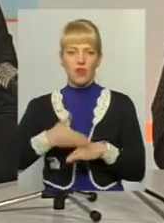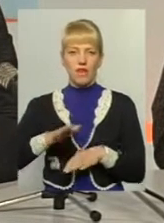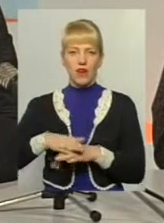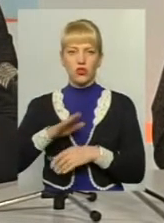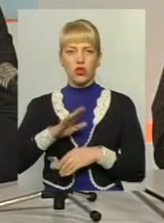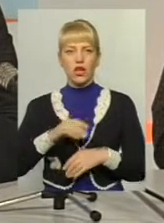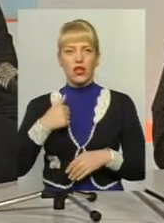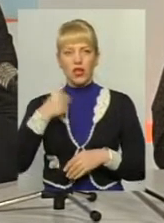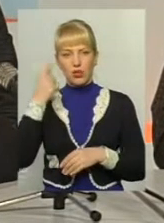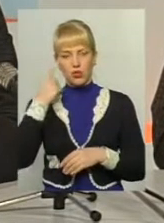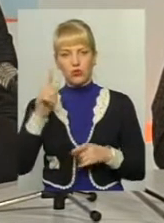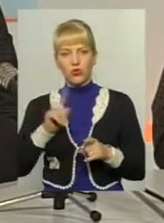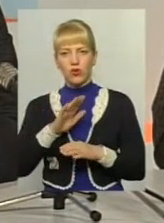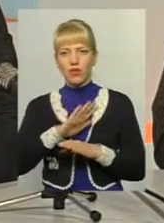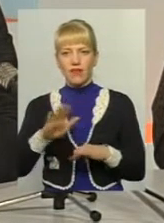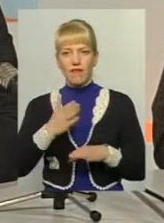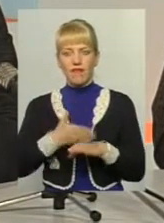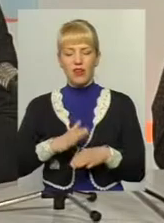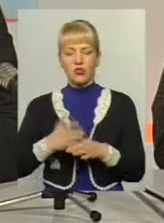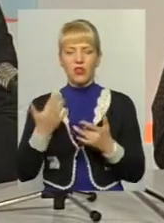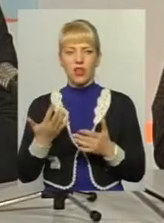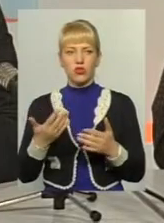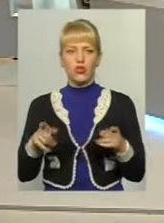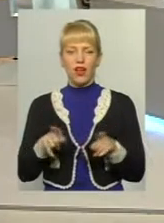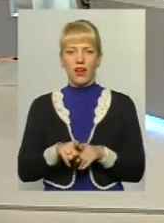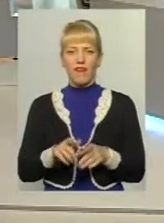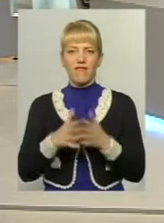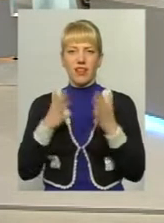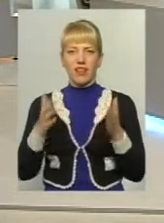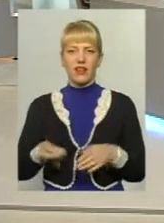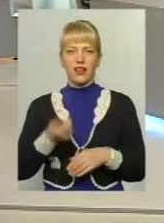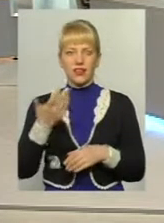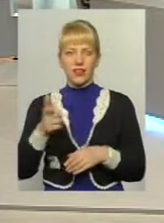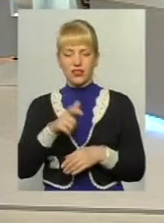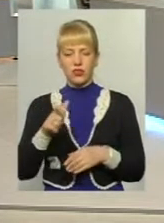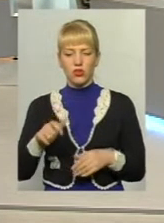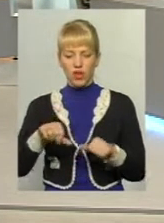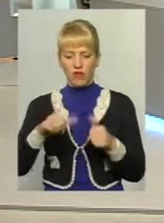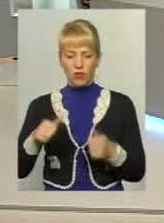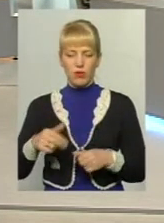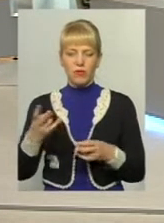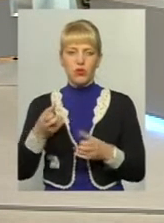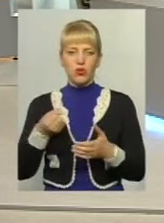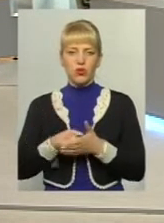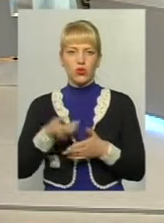субсидію, я дивлюся просто по своїм співвласникам, мешканцям, да, і